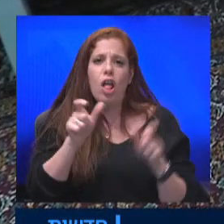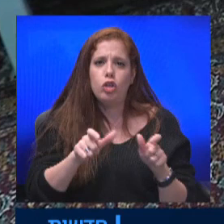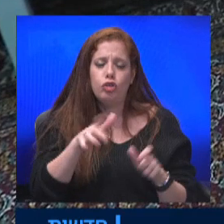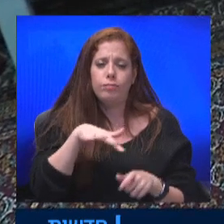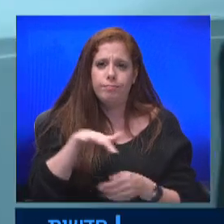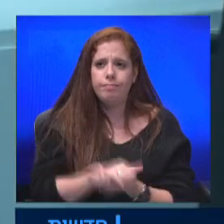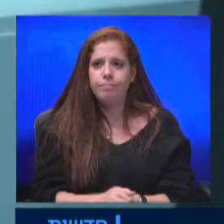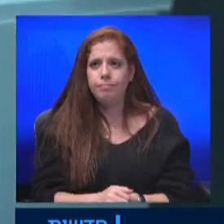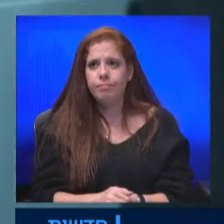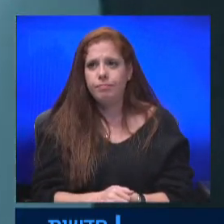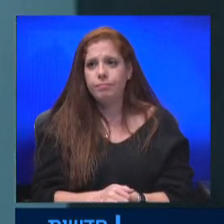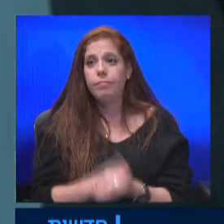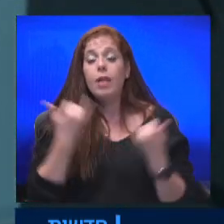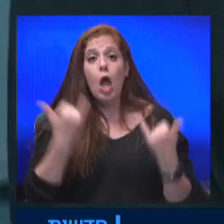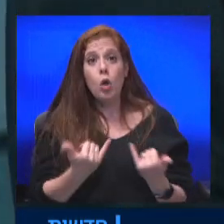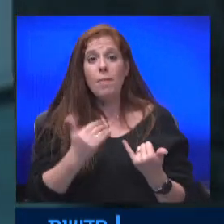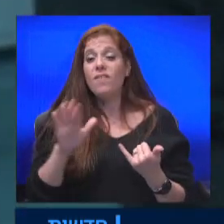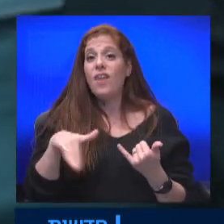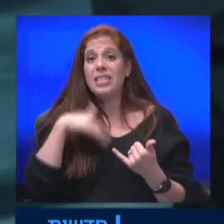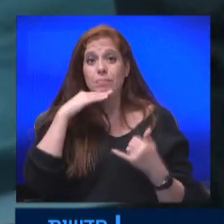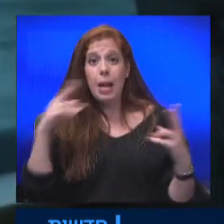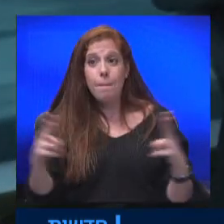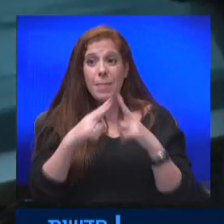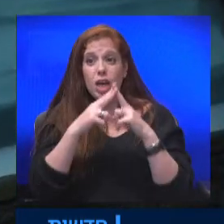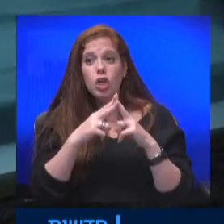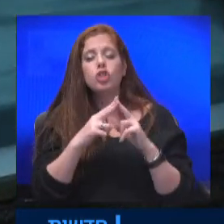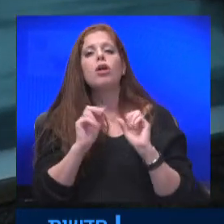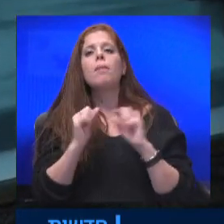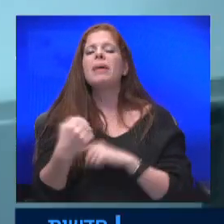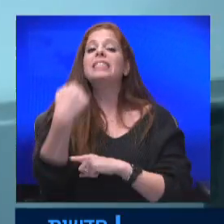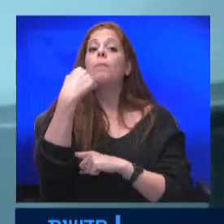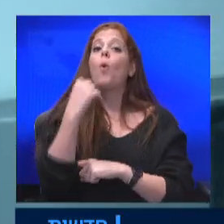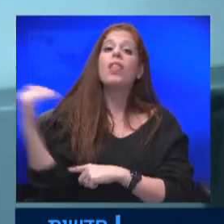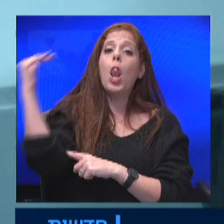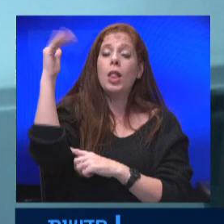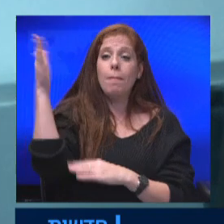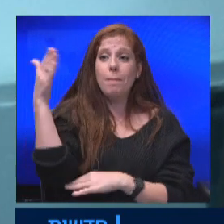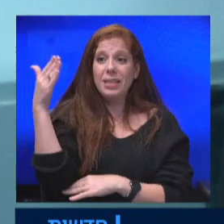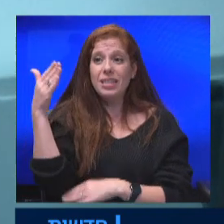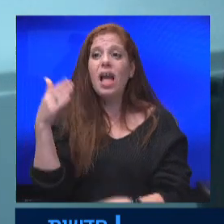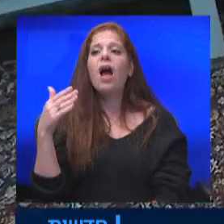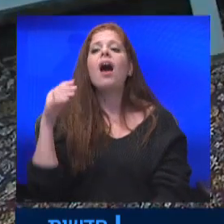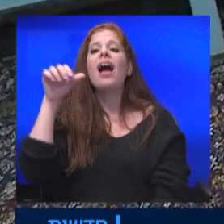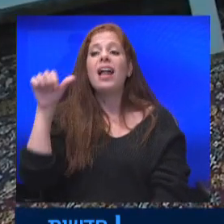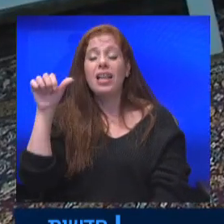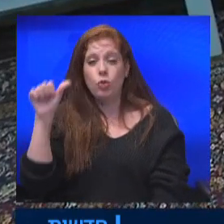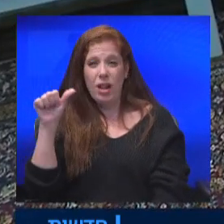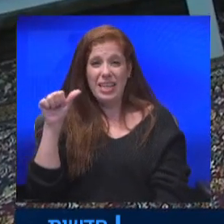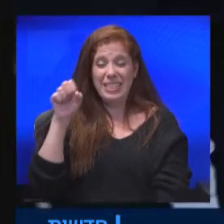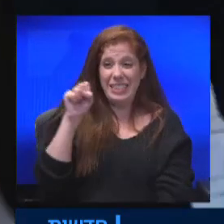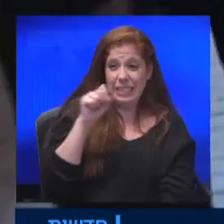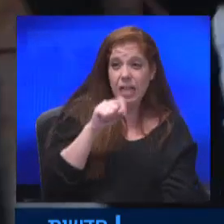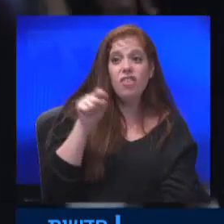היום כבר הספיק להיפגש עם הסמכות השיעית העליונה במדינה, האייתולה עלי הסיסטני, ולצד ההתרגשות הגדולה מתברר שלא כולם